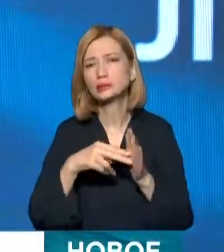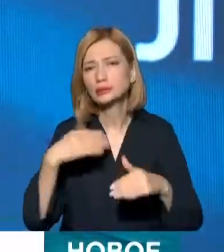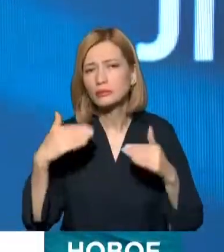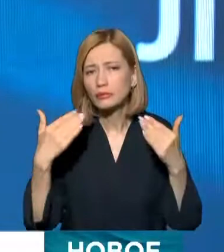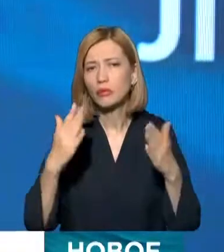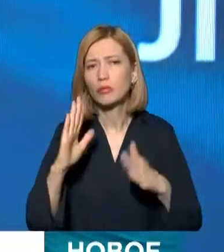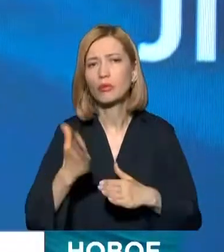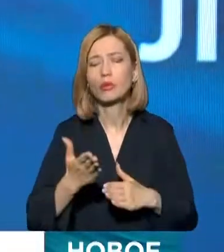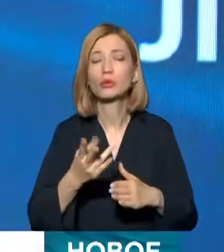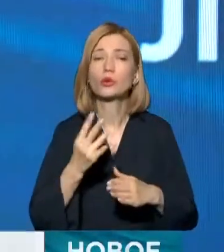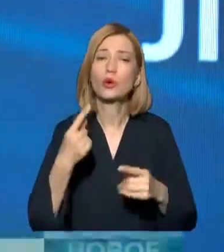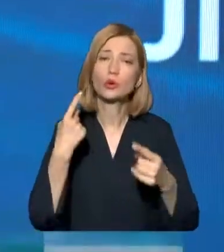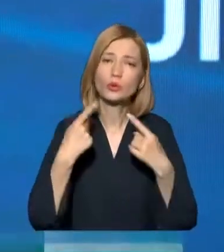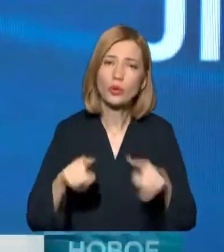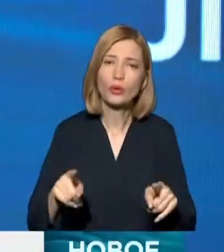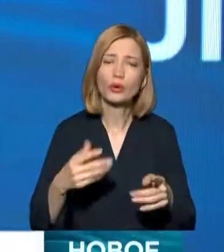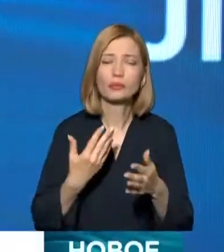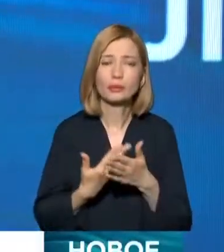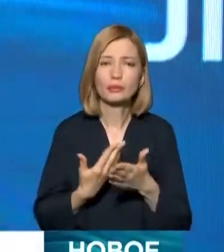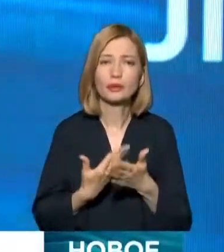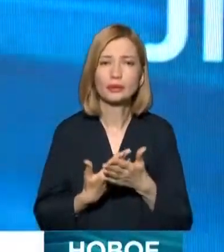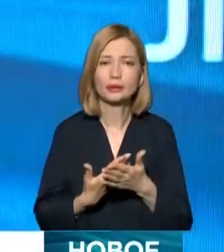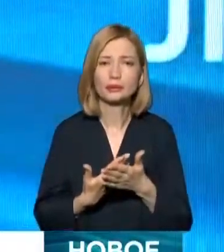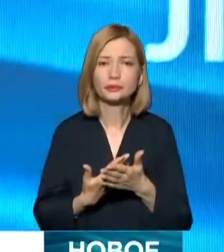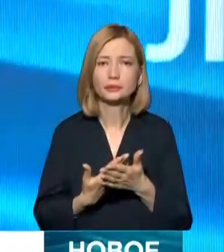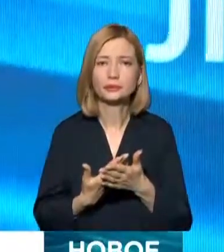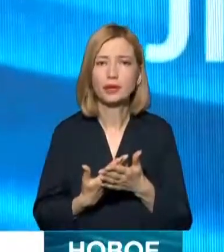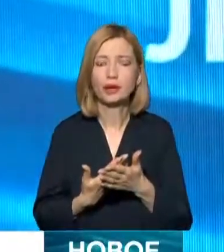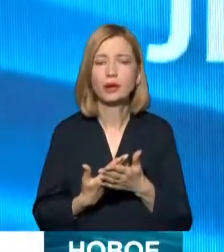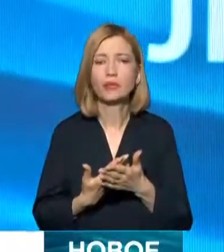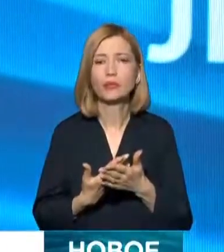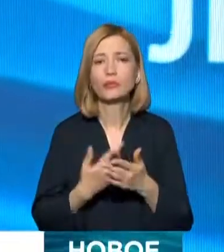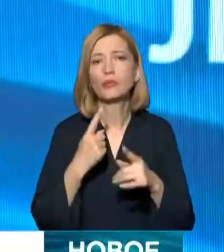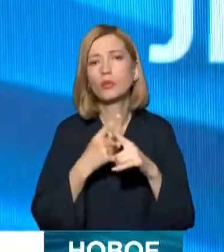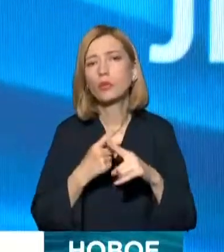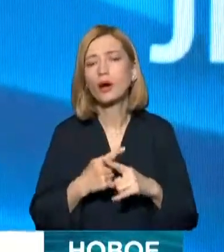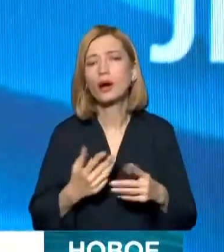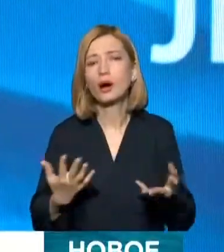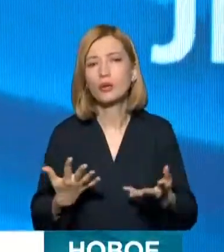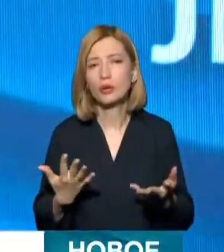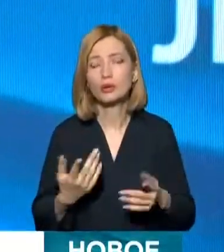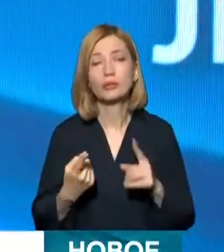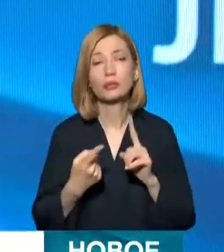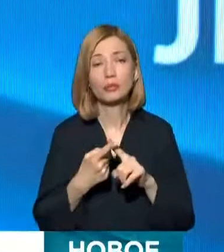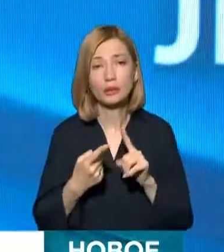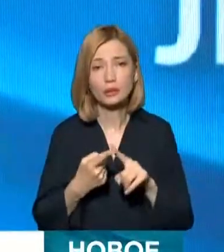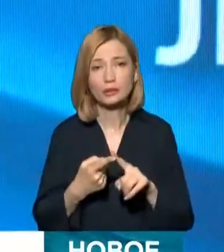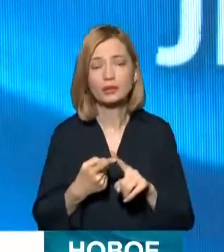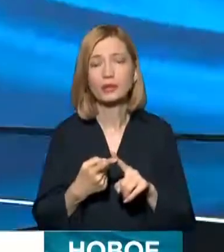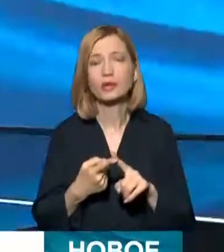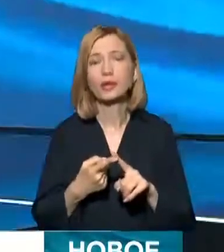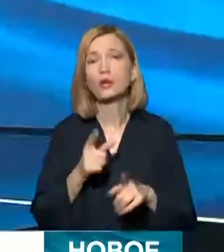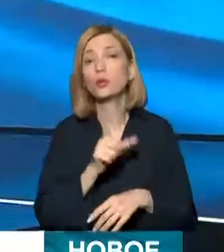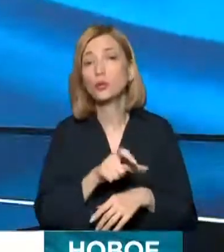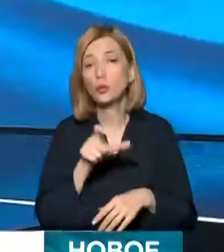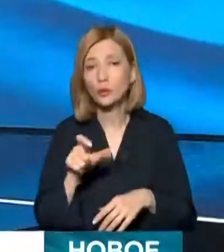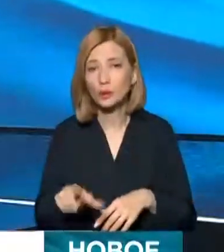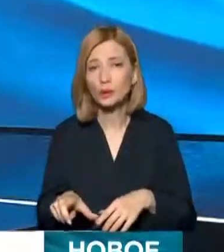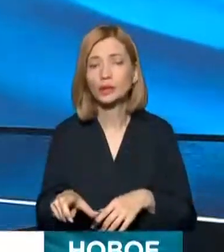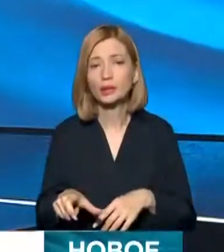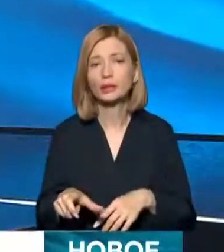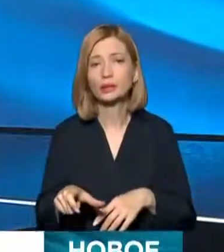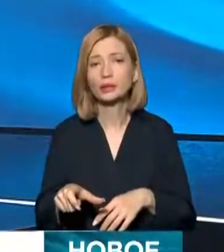должны смотреть и с другой стороны. Здесь ключевых моментов много. Допустим, первое, те люди, которые предлагают,